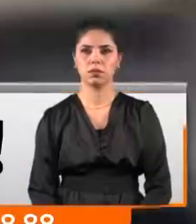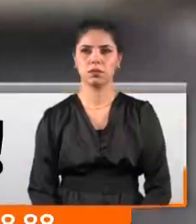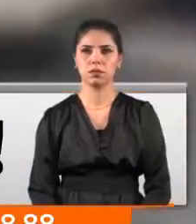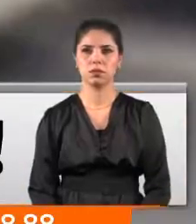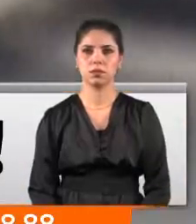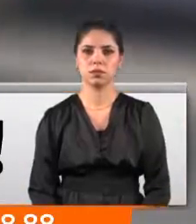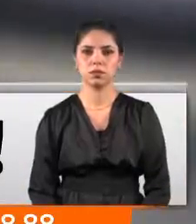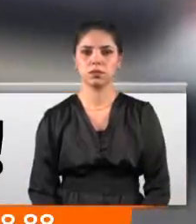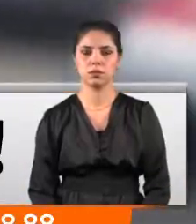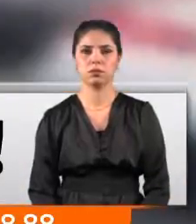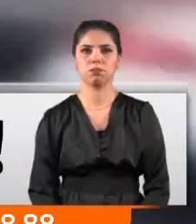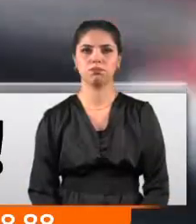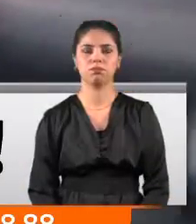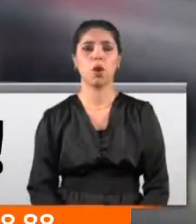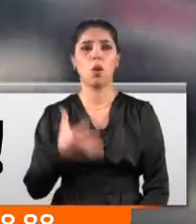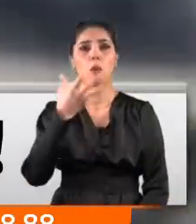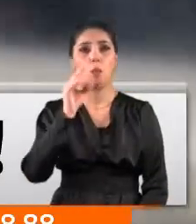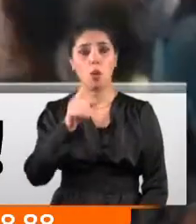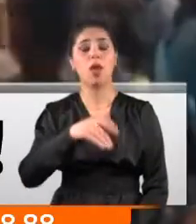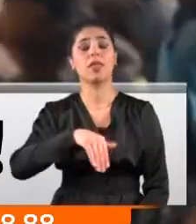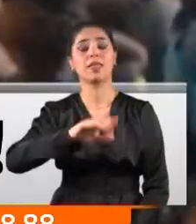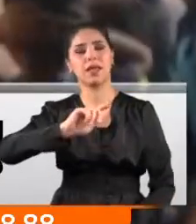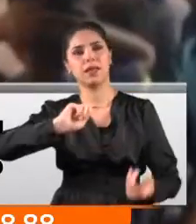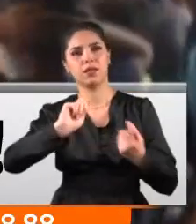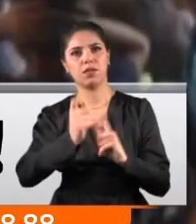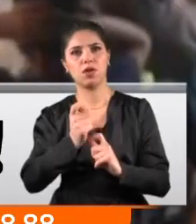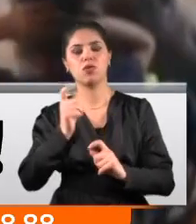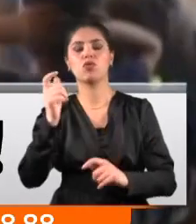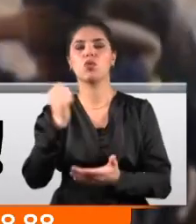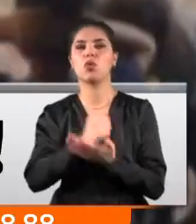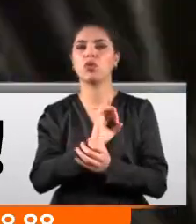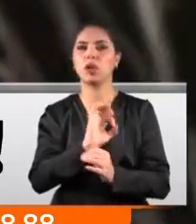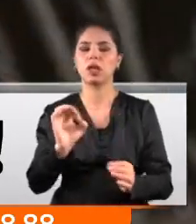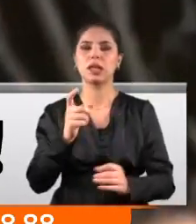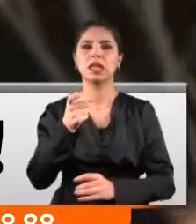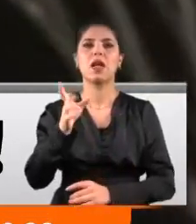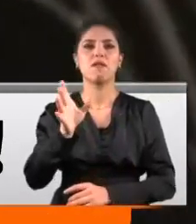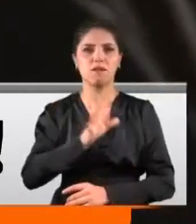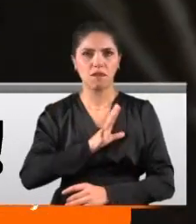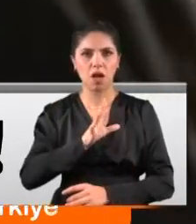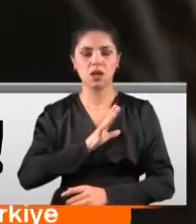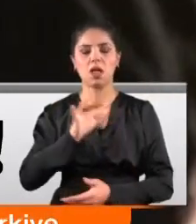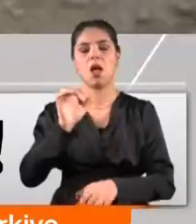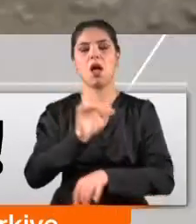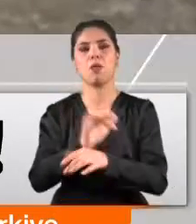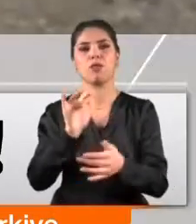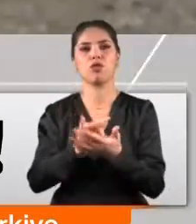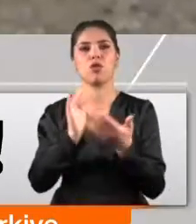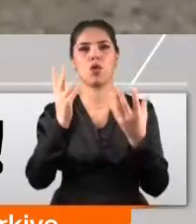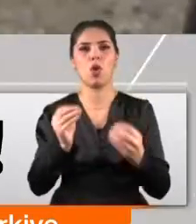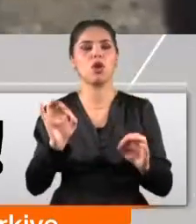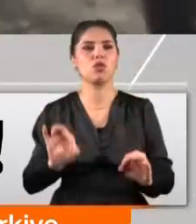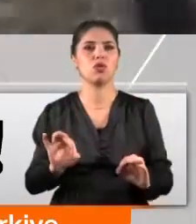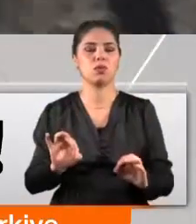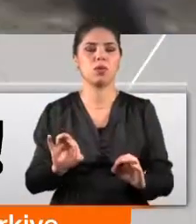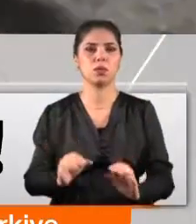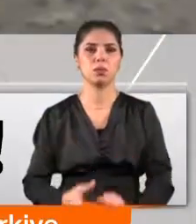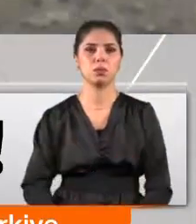yani. Artık öyle olmayacak. Ruhsatsız silah sahibi olanlar bedelini hapis cezasıyla ödeyecek. Fiyat aralığı